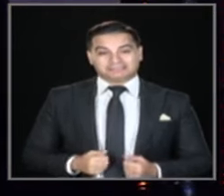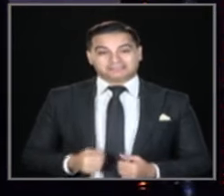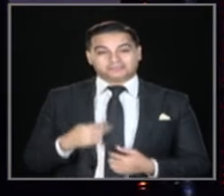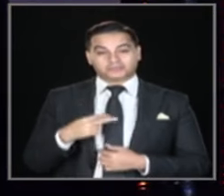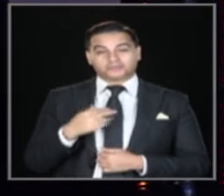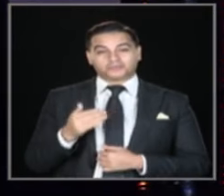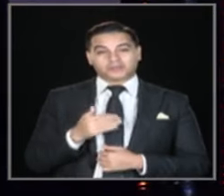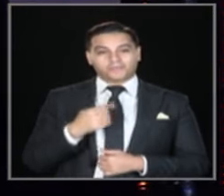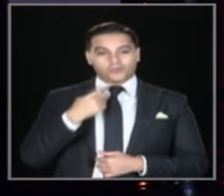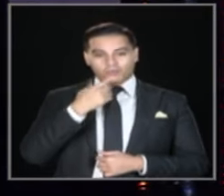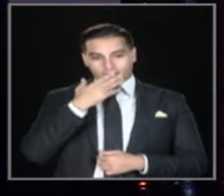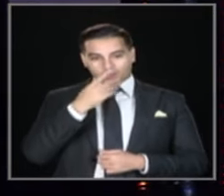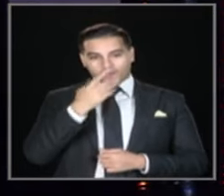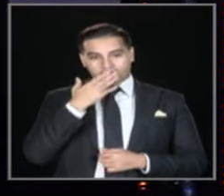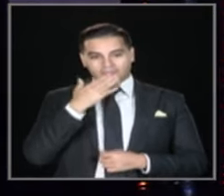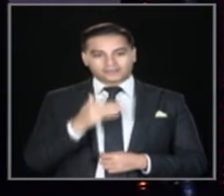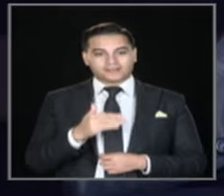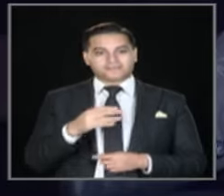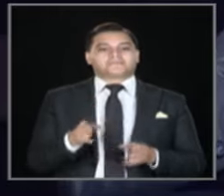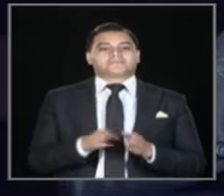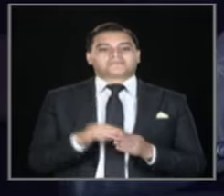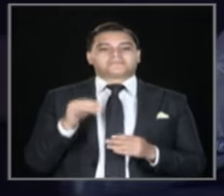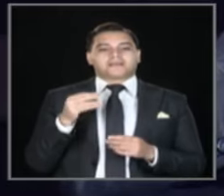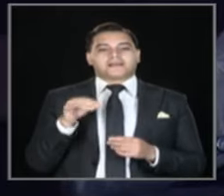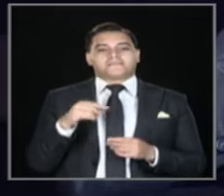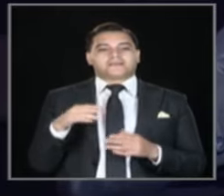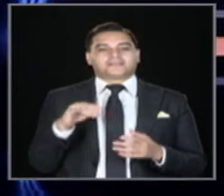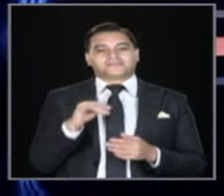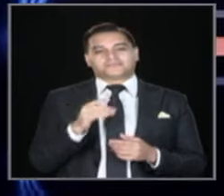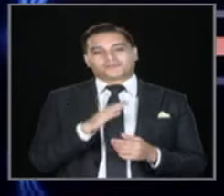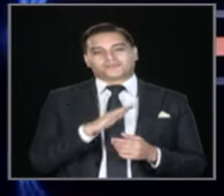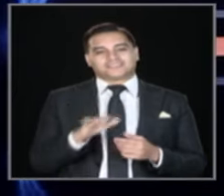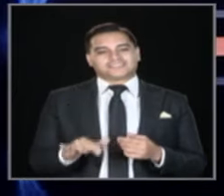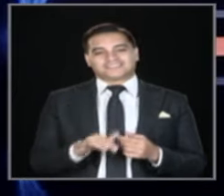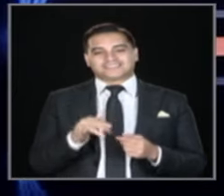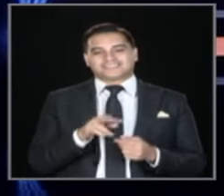صحاب من اولى ابتدائي يعني تمام محمد مرسي مش